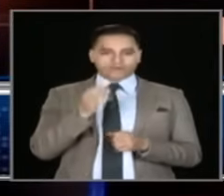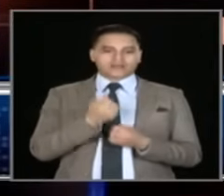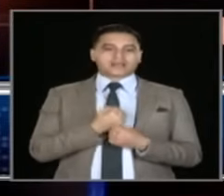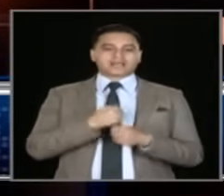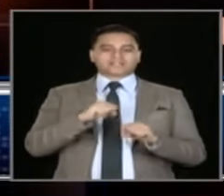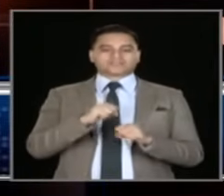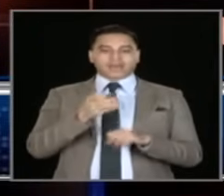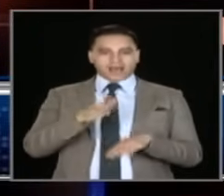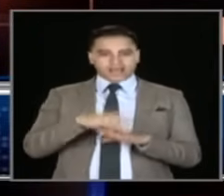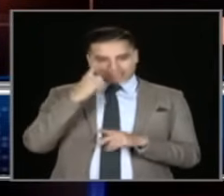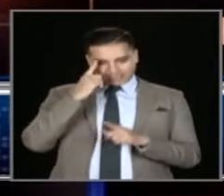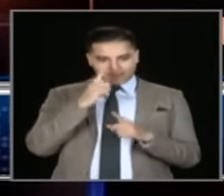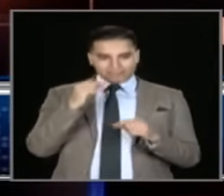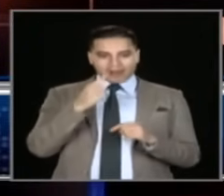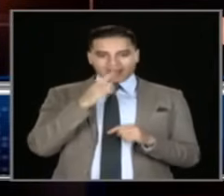على اليابان عام